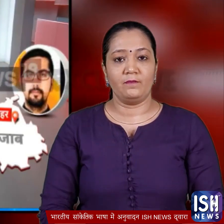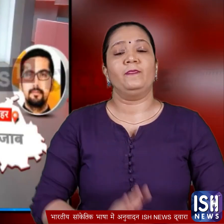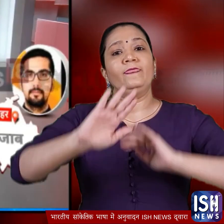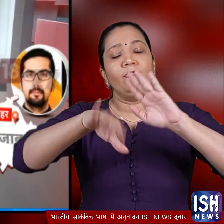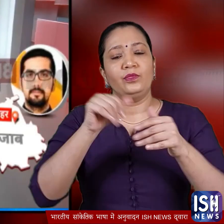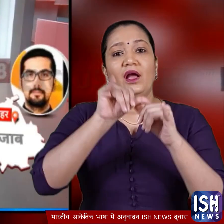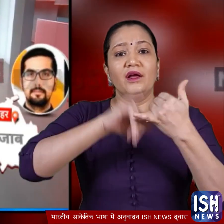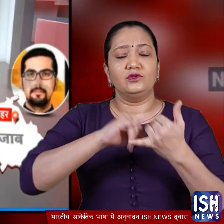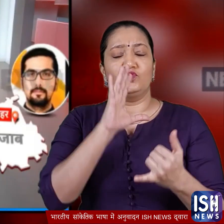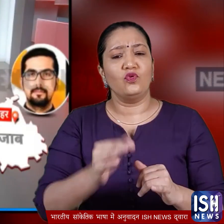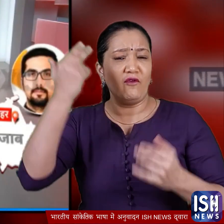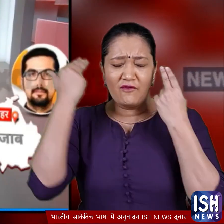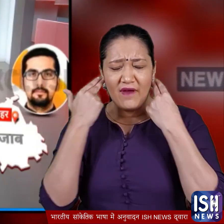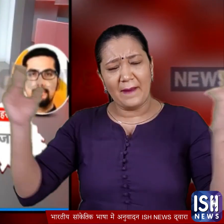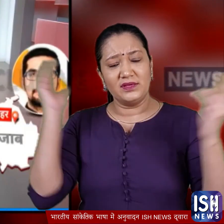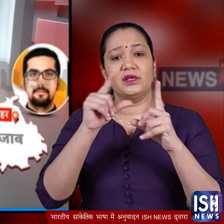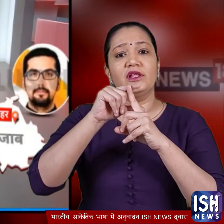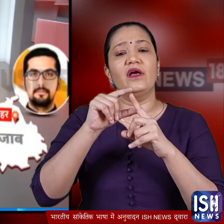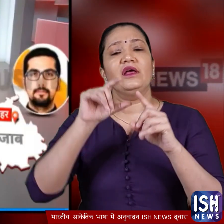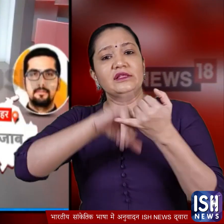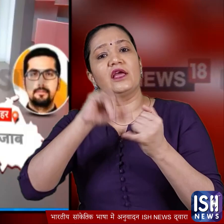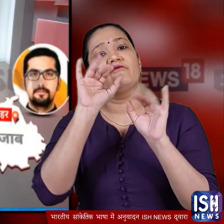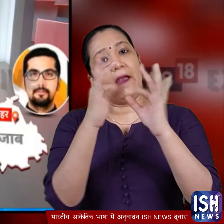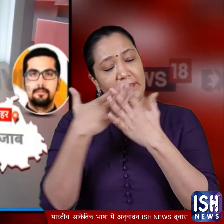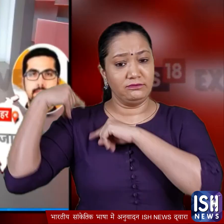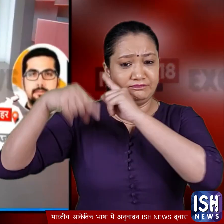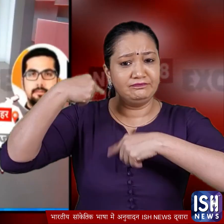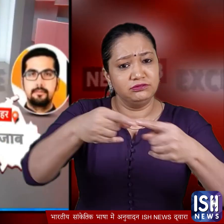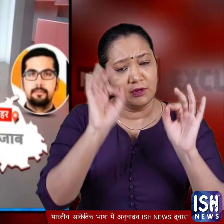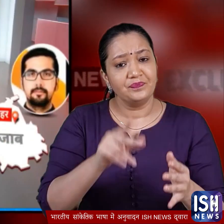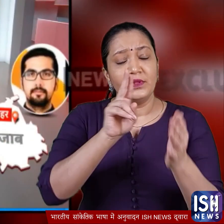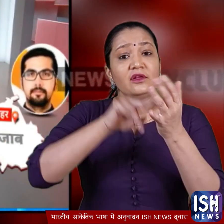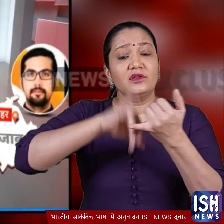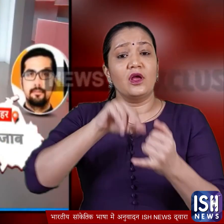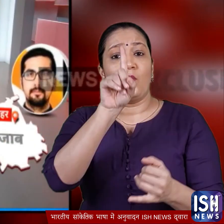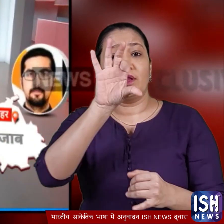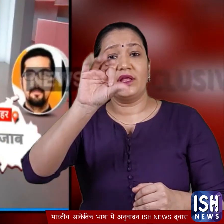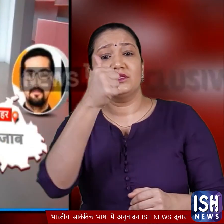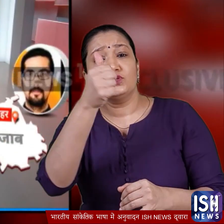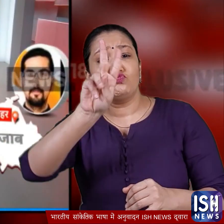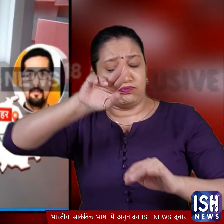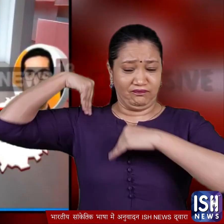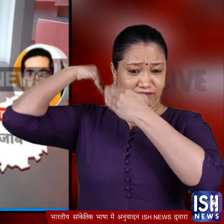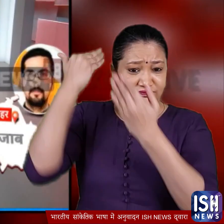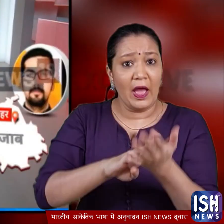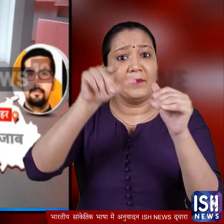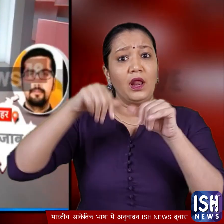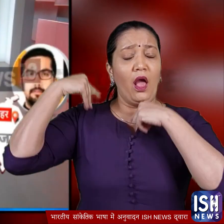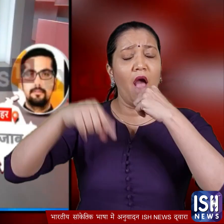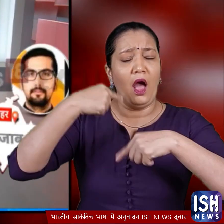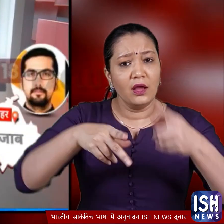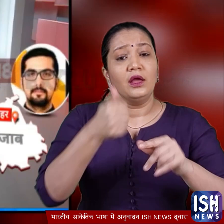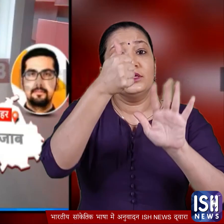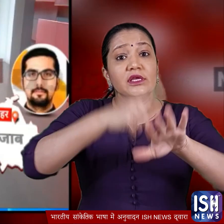उठाई। अंगद सिंह पंजाब के दिग्गज नेता दिलबाग सिंह के परिवार से आते हैं, जो इस नवांशहर सीट से 1962 में पहली बार जीतकर विधायक बने